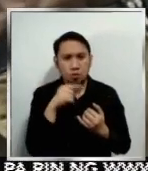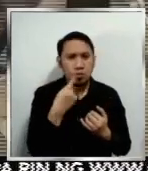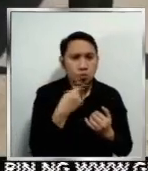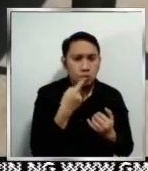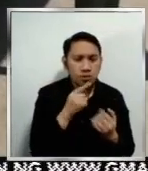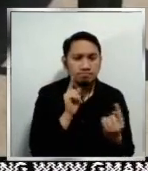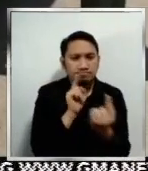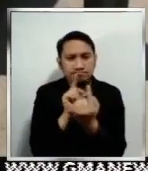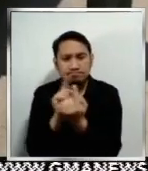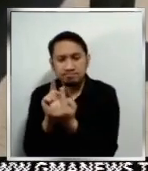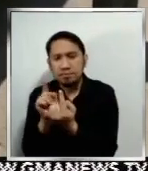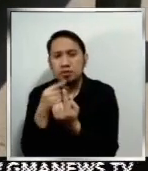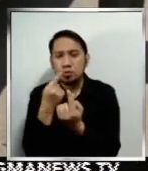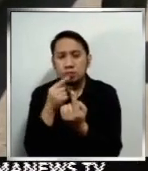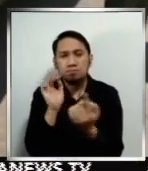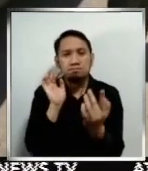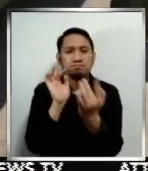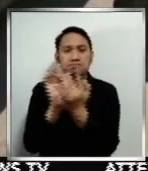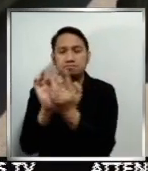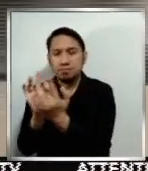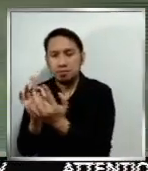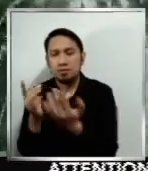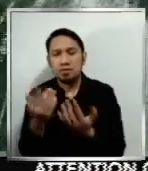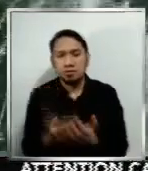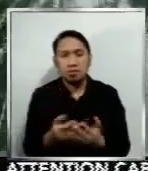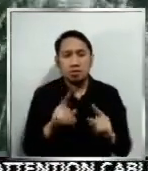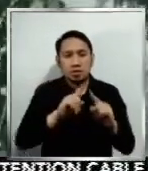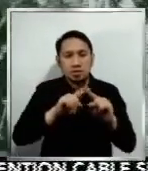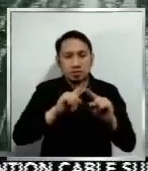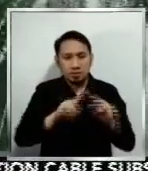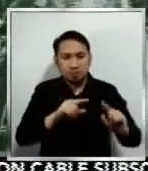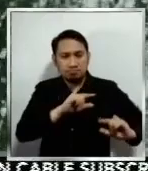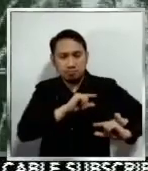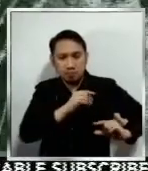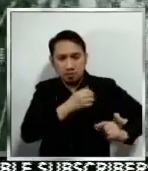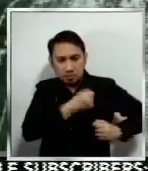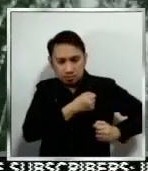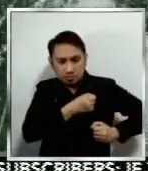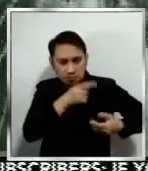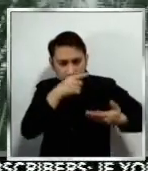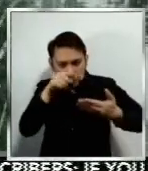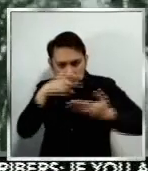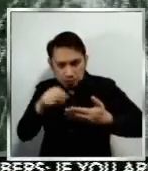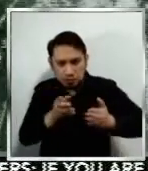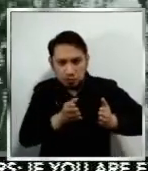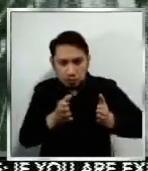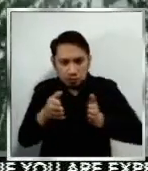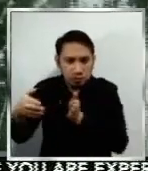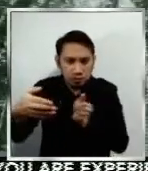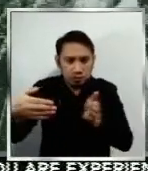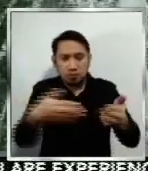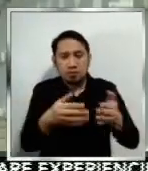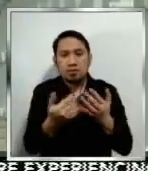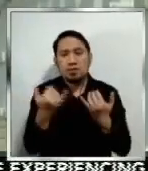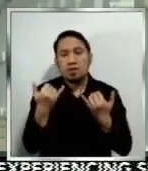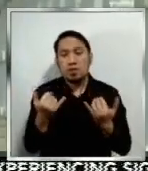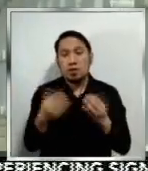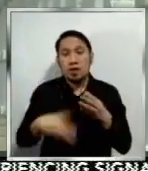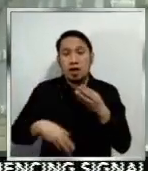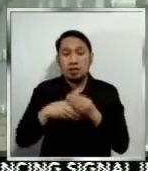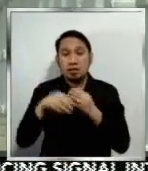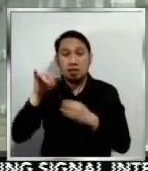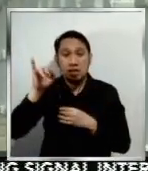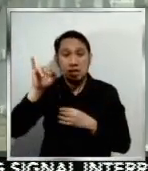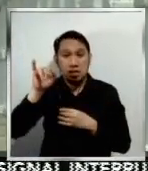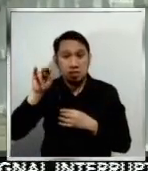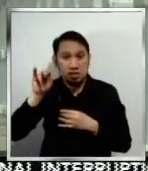ng mga otoridad sa iba't ibang checkpoints doon. Nadagdagan naman ng 4 ang kaso ng COVID-19 sa Ilocos Norte. Ayon sa